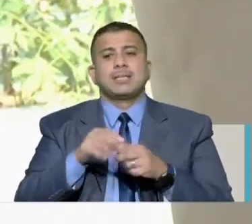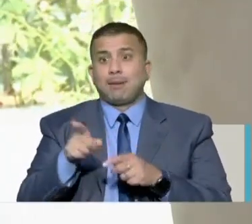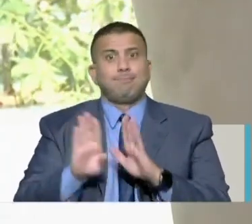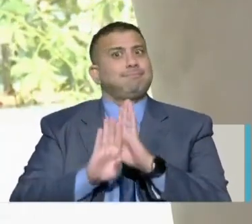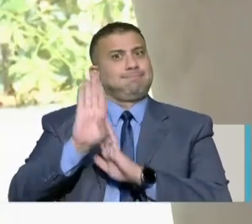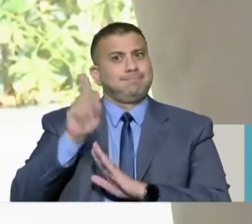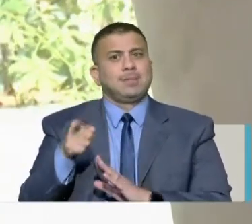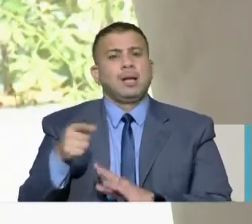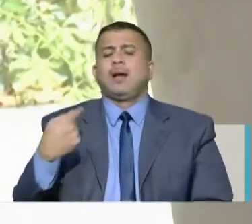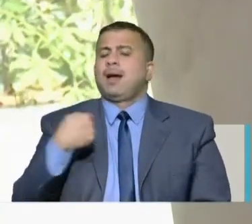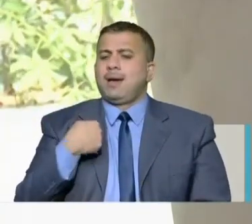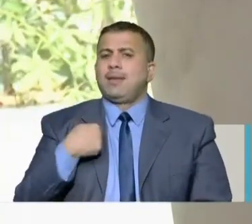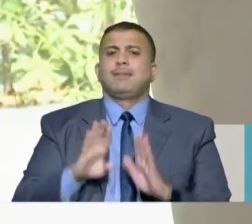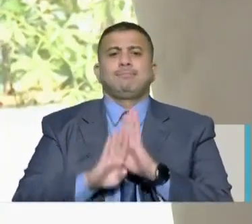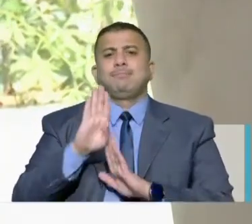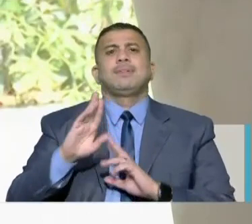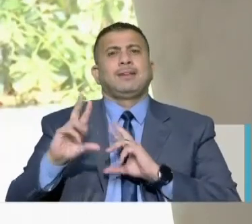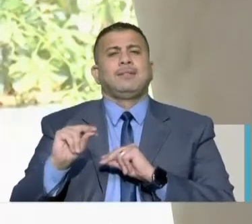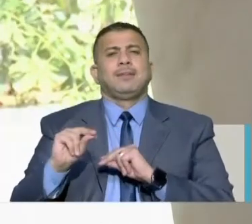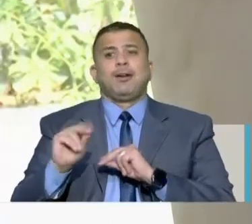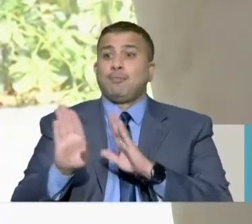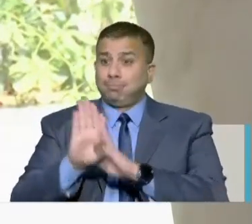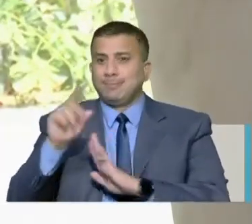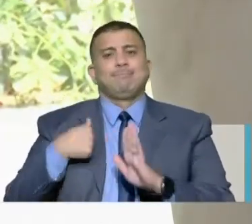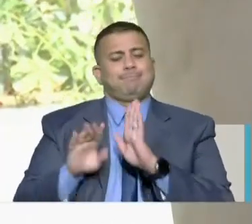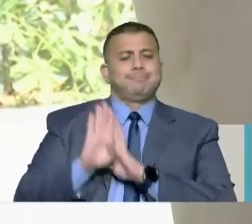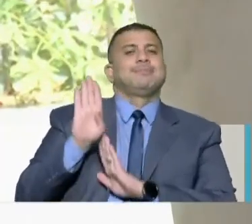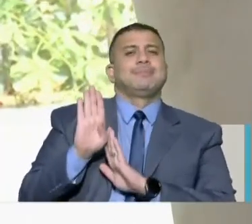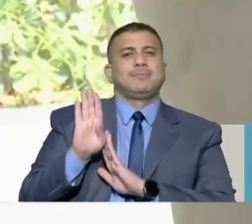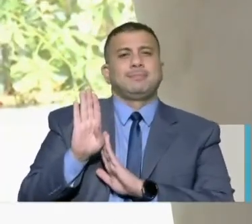وكذلك لي انا شخصيا وفي نفس